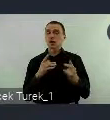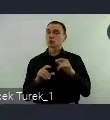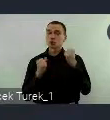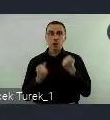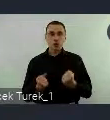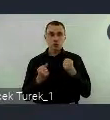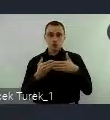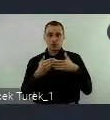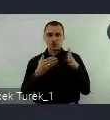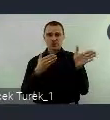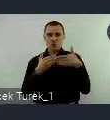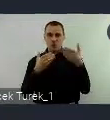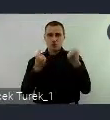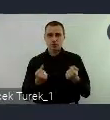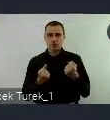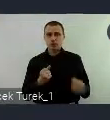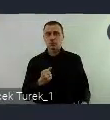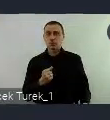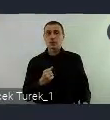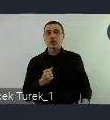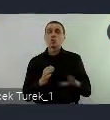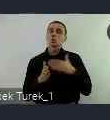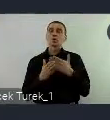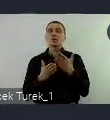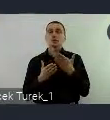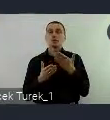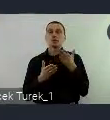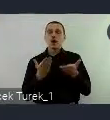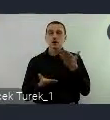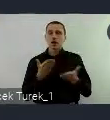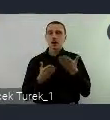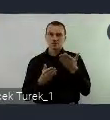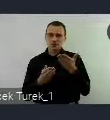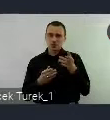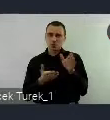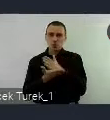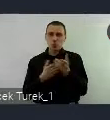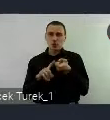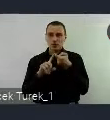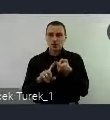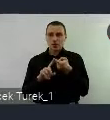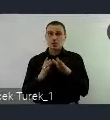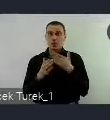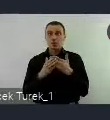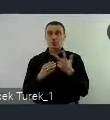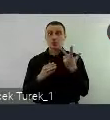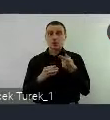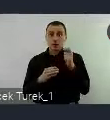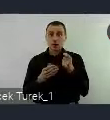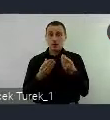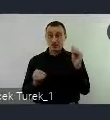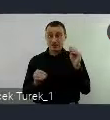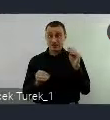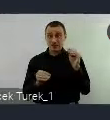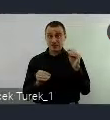możecie sobie zrobić próbę zwykła waga kuchenna taka z haczykiem albo z tasiemką jeżeli mają powyżej trzech kilogramów jeżeli trzeba